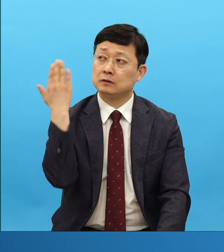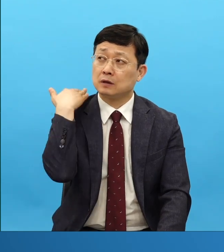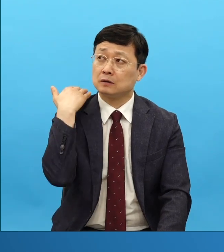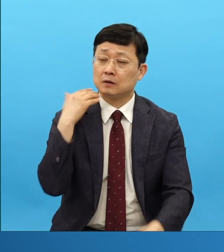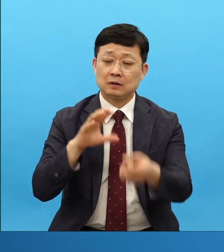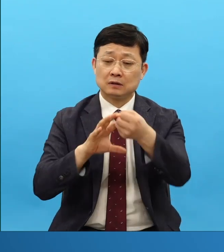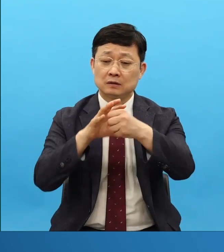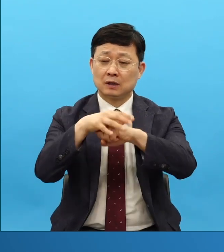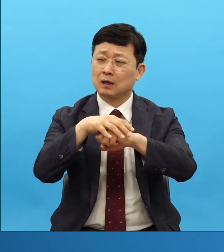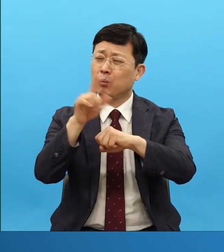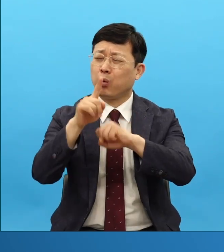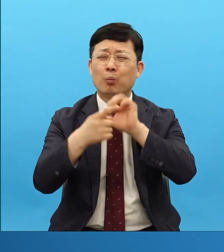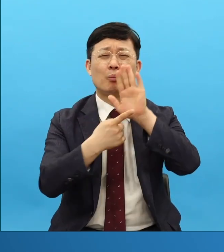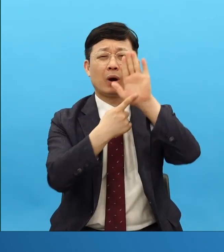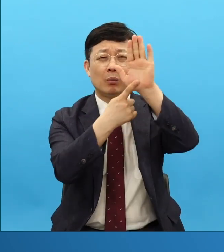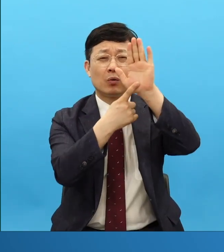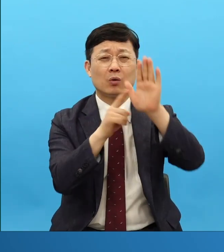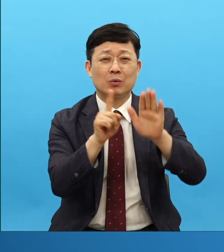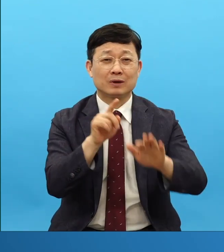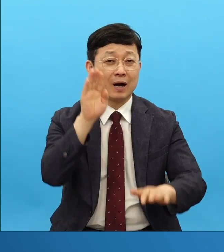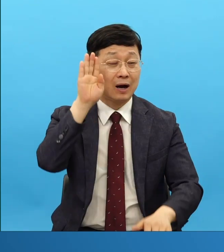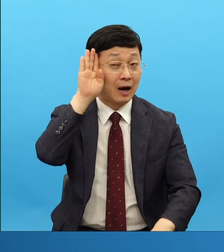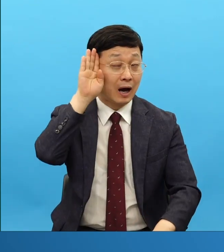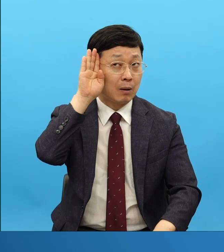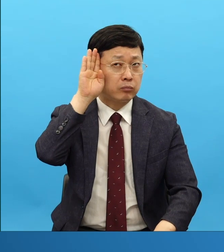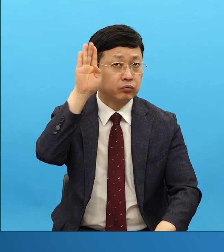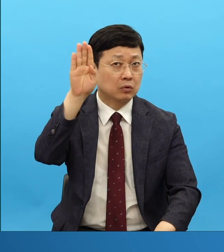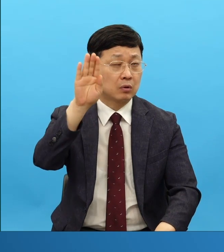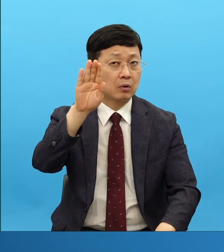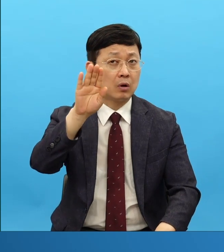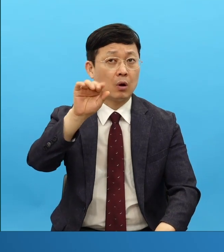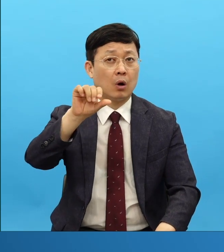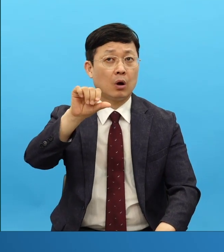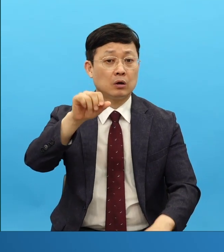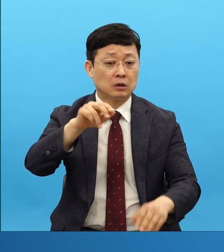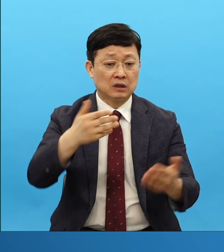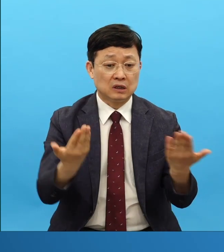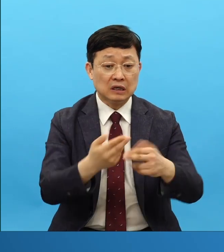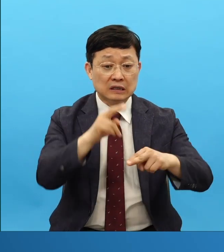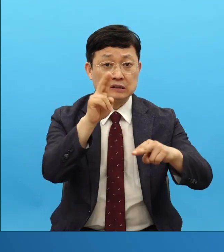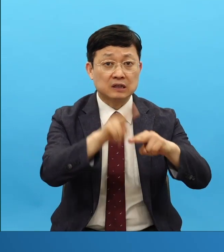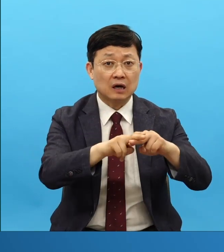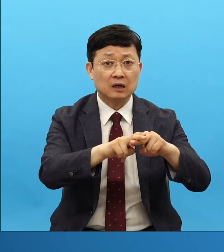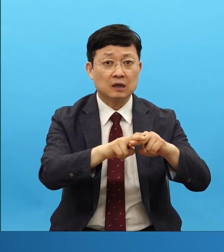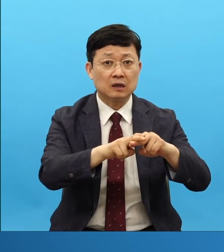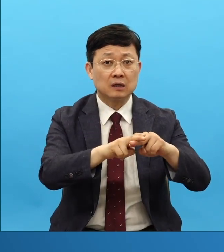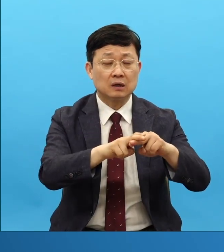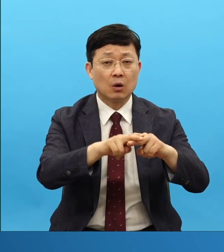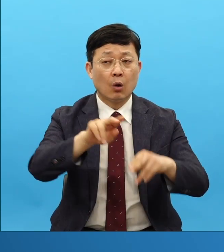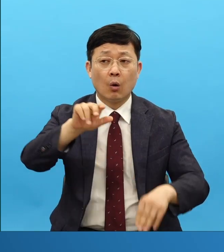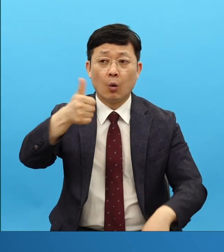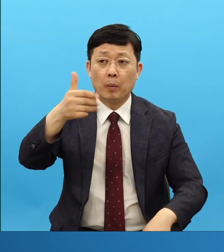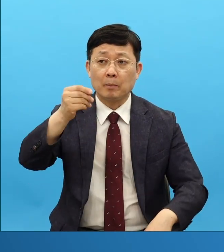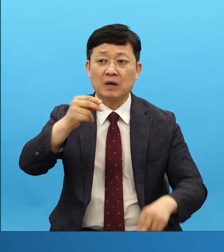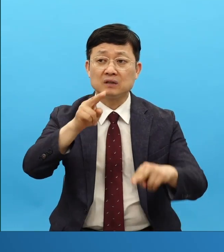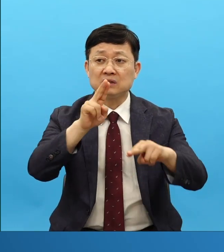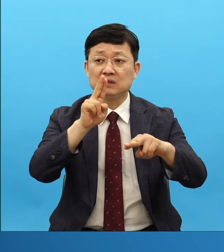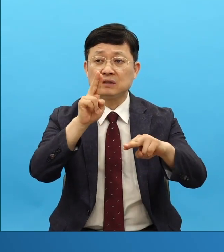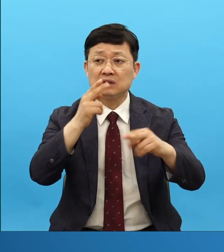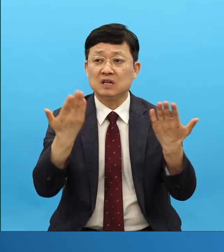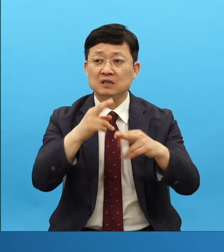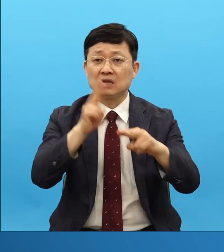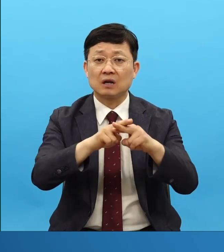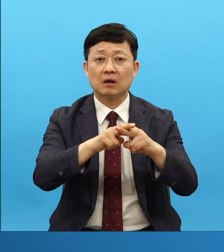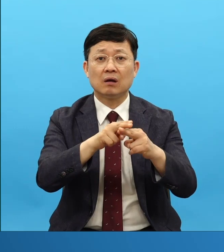발표했더만요. 앞으로 한 500만 개 직종 없어진다고. 예. 그렇겠죠. The World